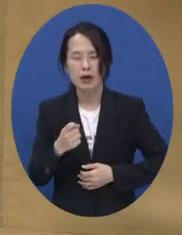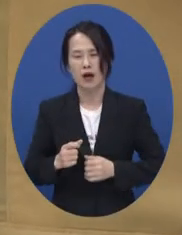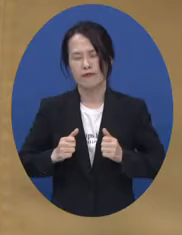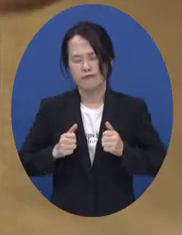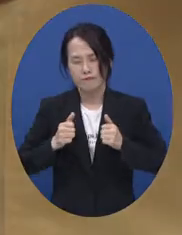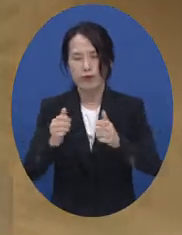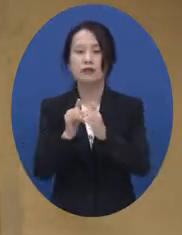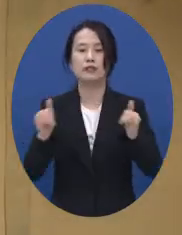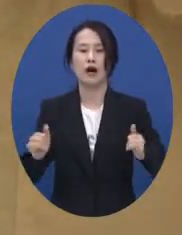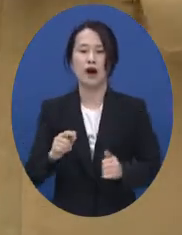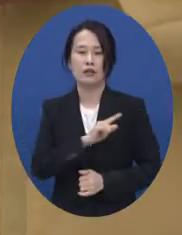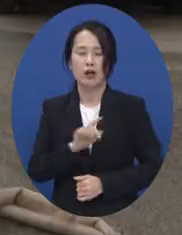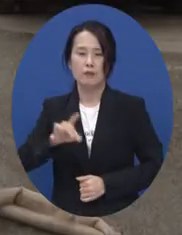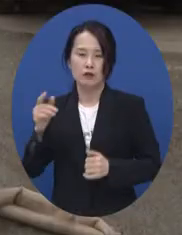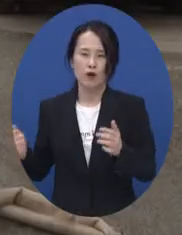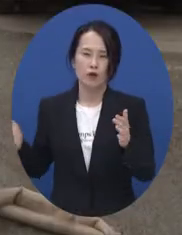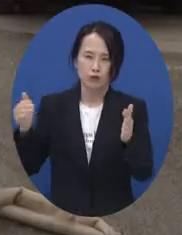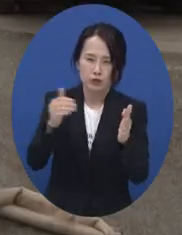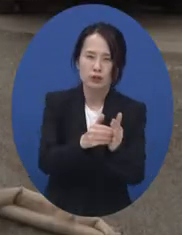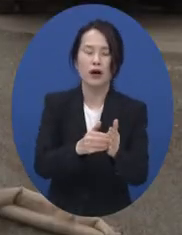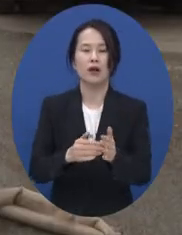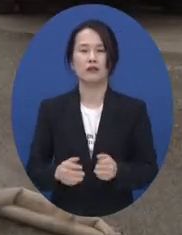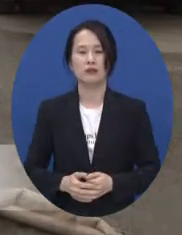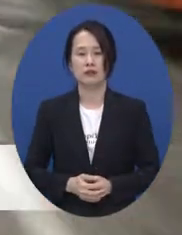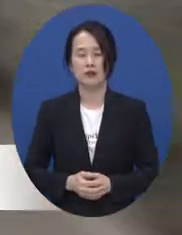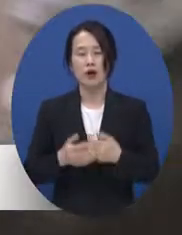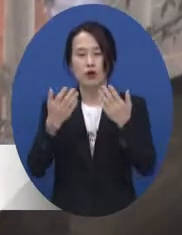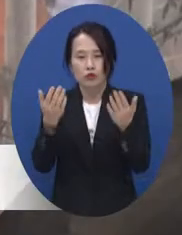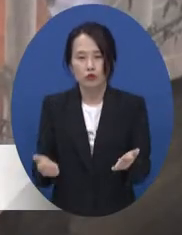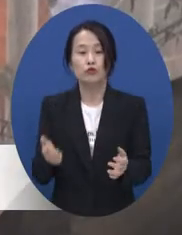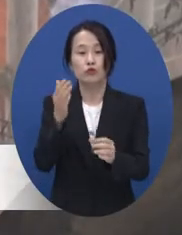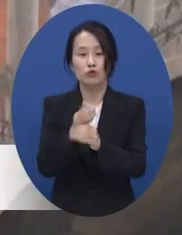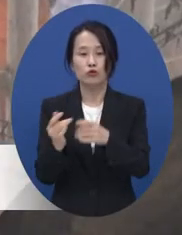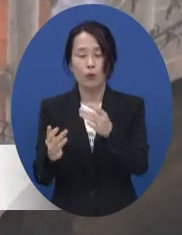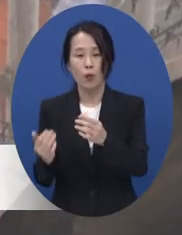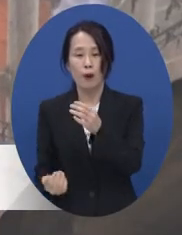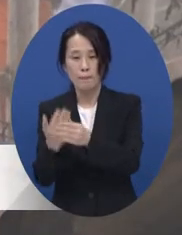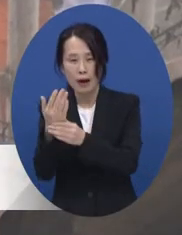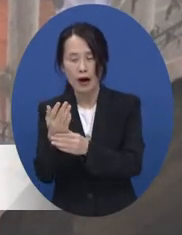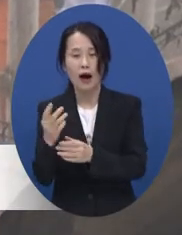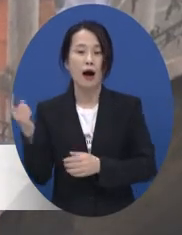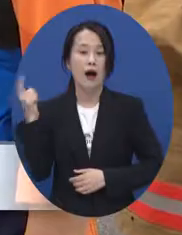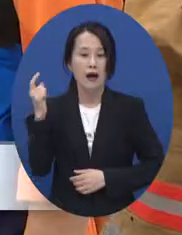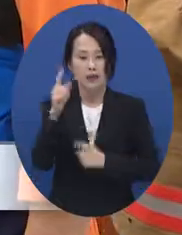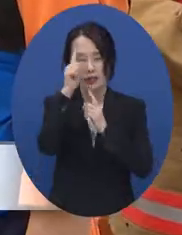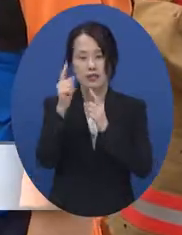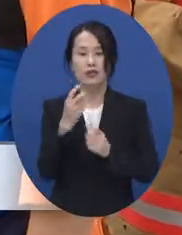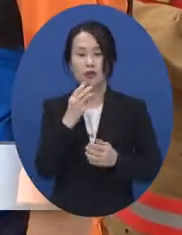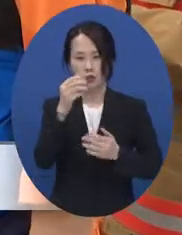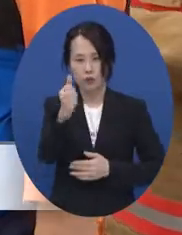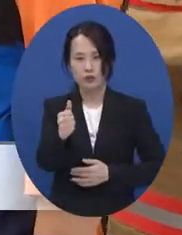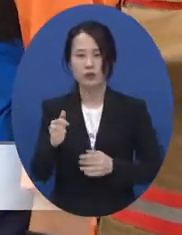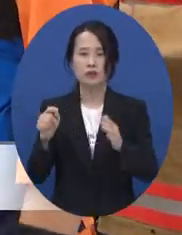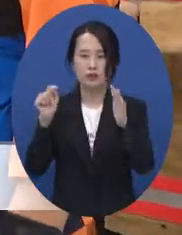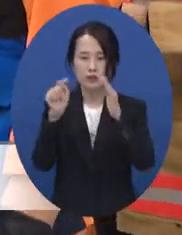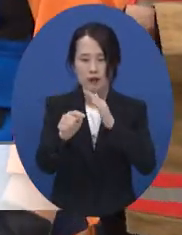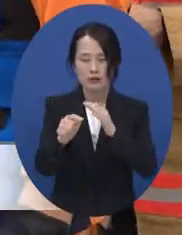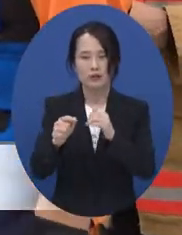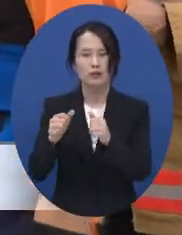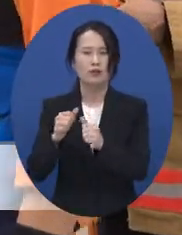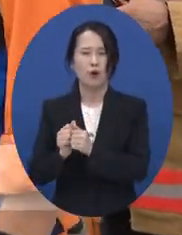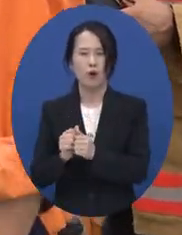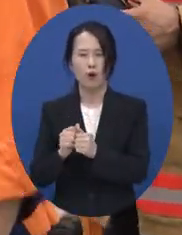제일 먼저 도착한 것으로 알려졌습니다. 휴가 중 화재 소식을 접한 이재명 경기도지사는 현장에 도착해 상황을